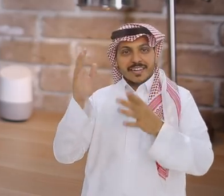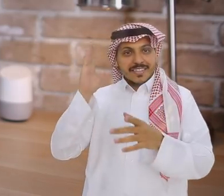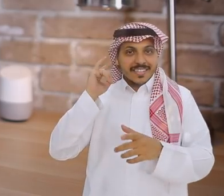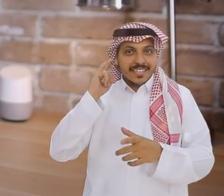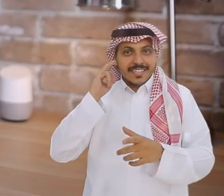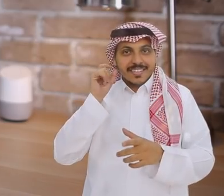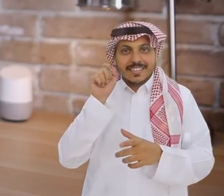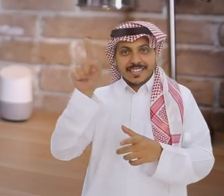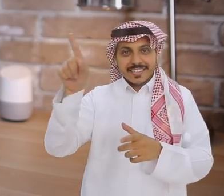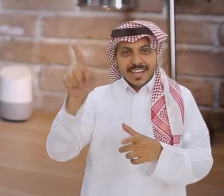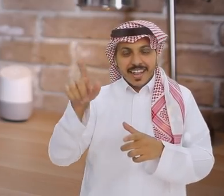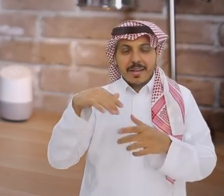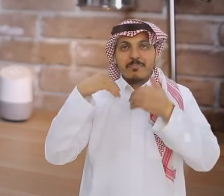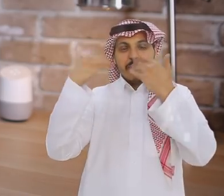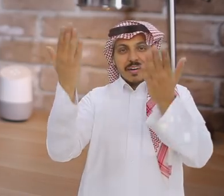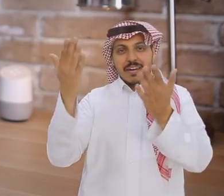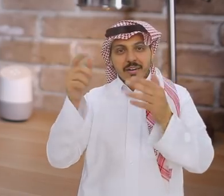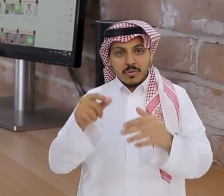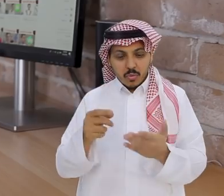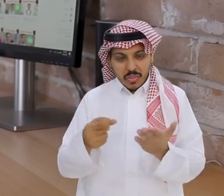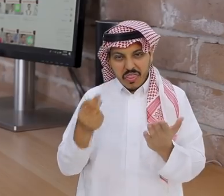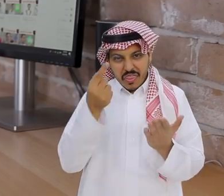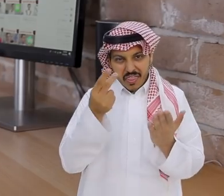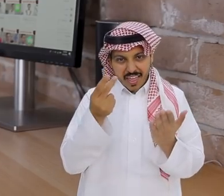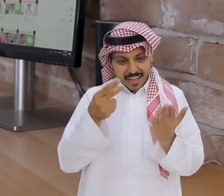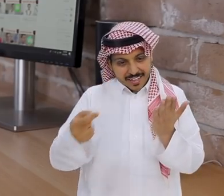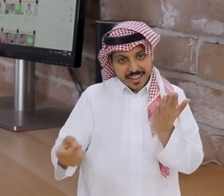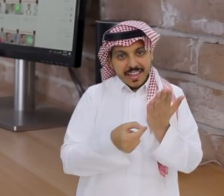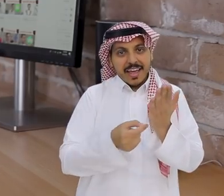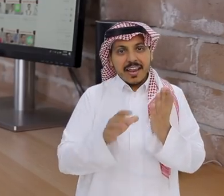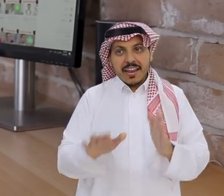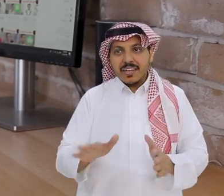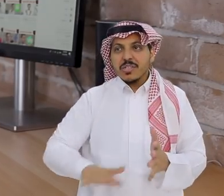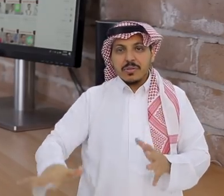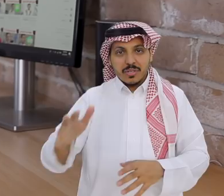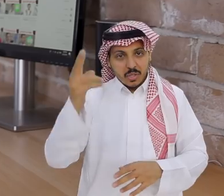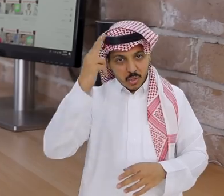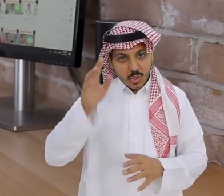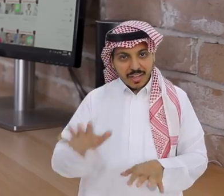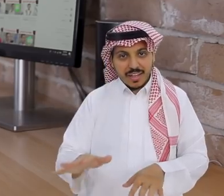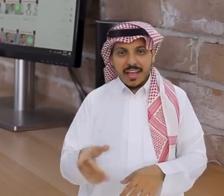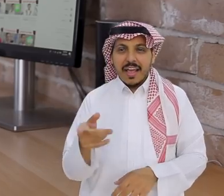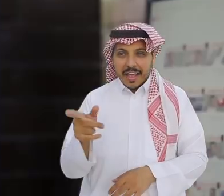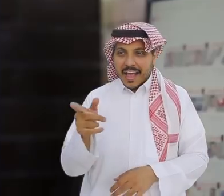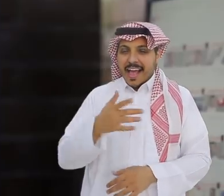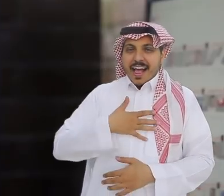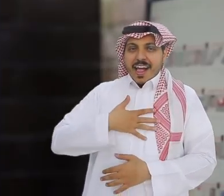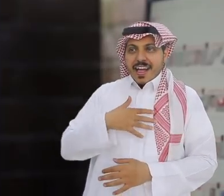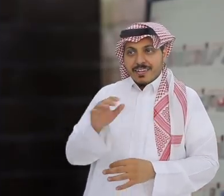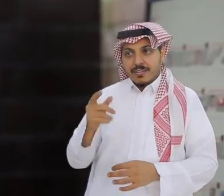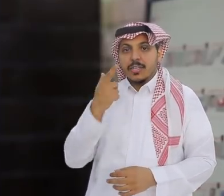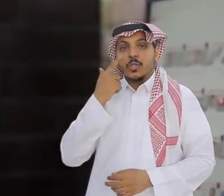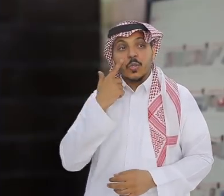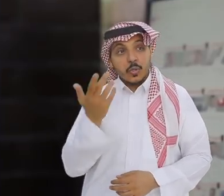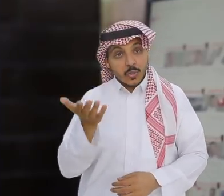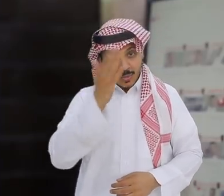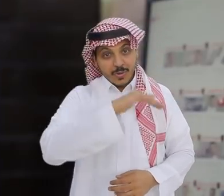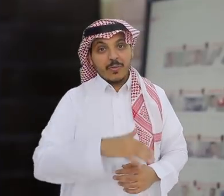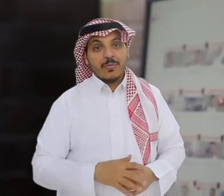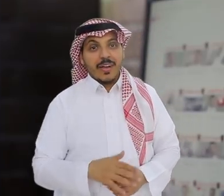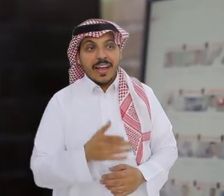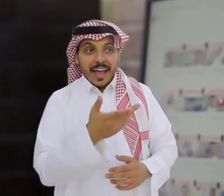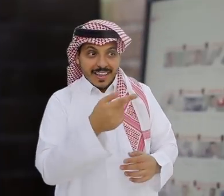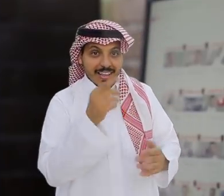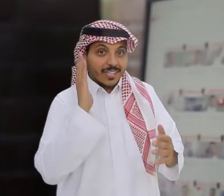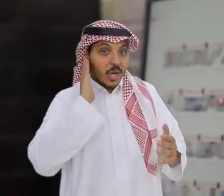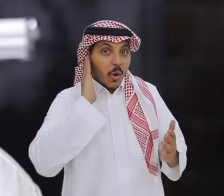فصحى، وواحدة للاتصال المحلي والرسائل. فالدنيا دوارة، وأشوفك يلي كنت تقول هذه النكتة بعدين وانت تطلب